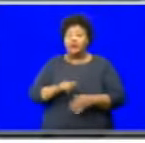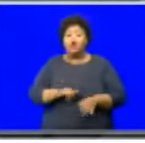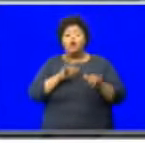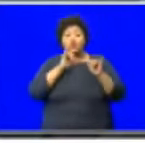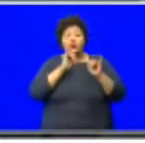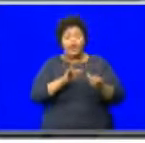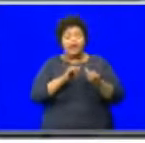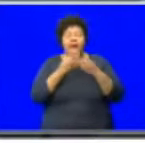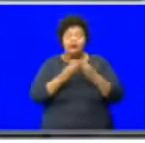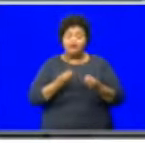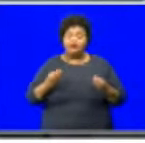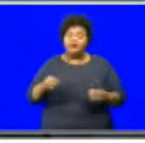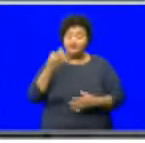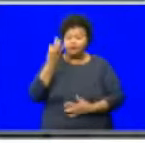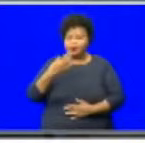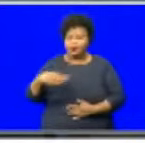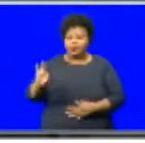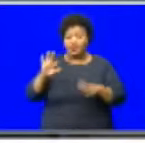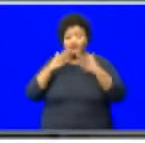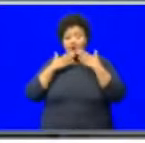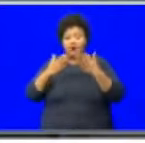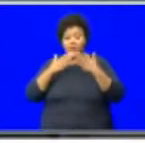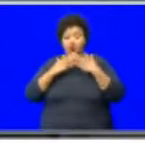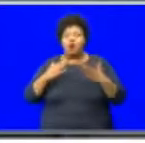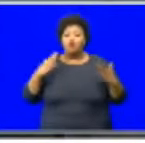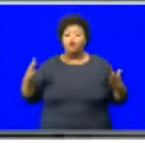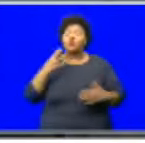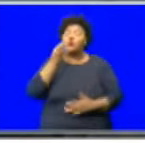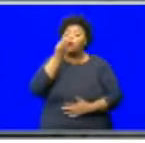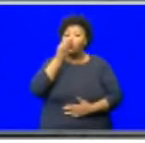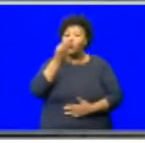lesipho ngoba vele simo besimedima emakhaya